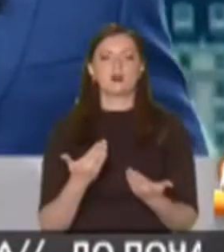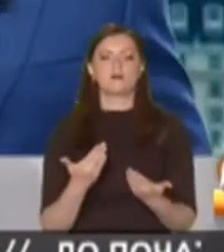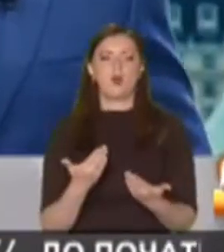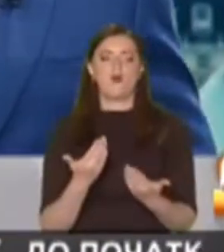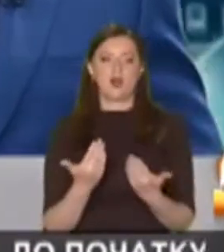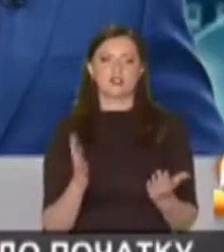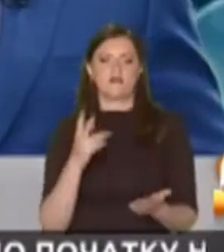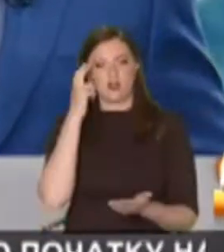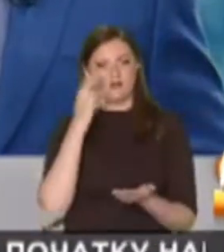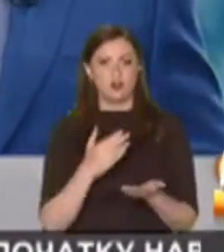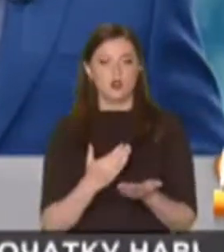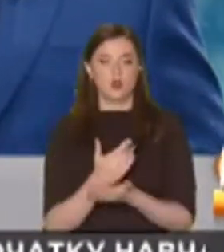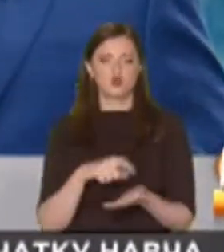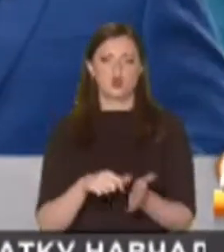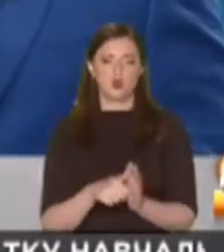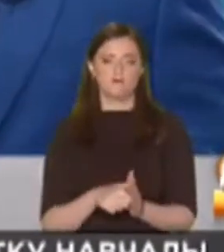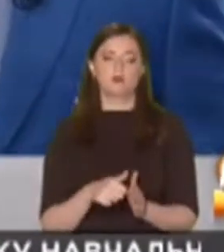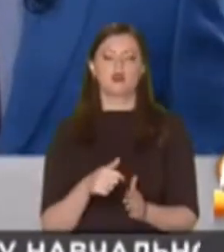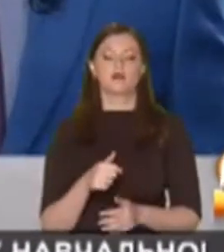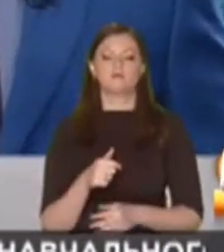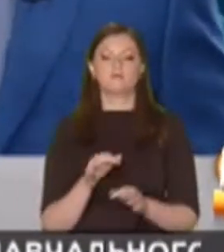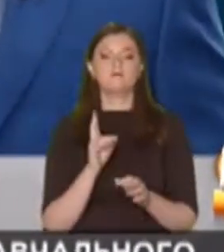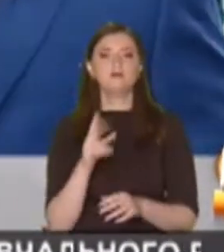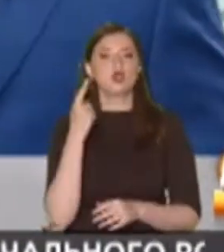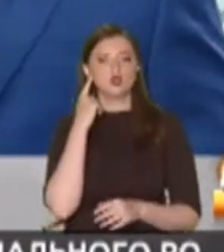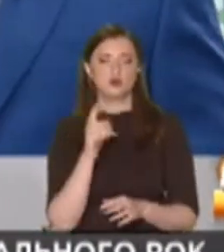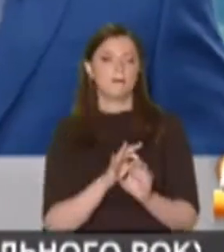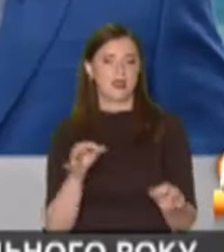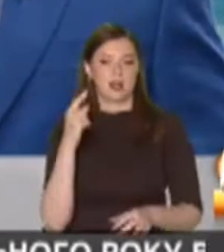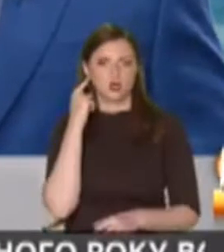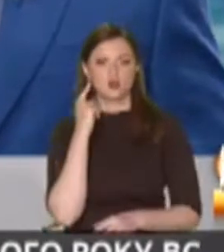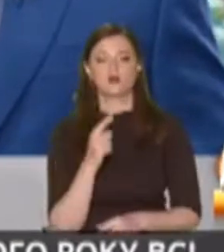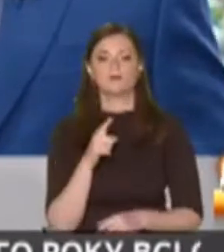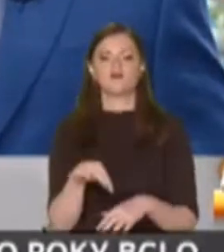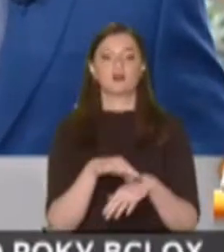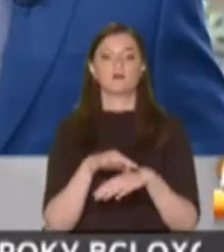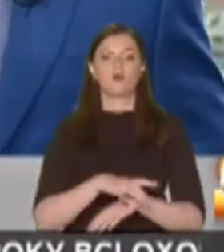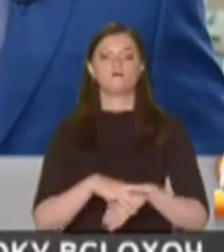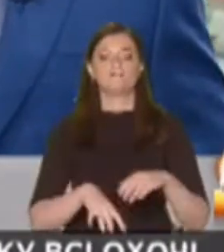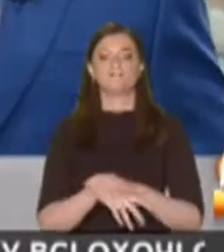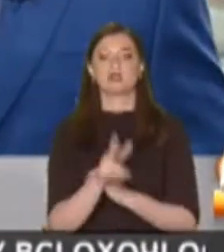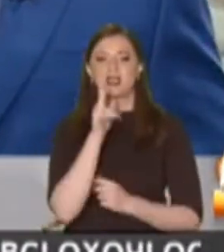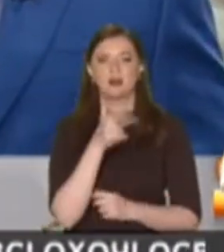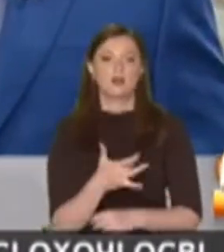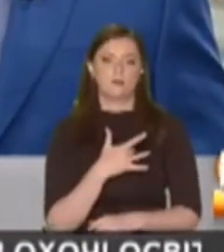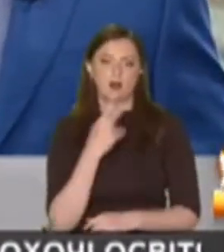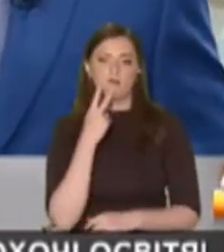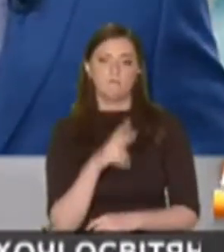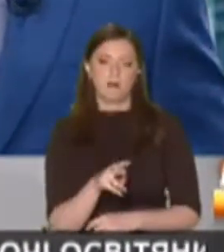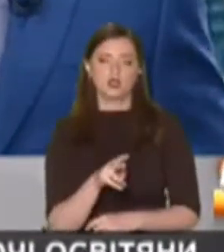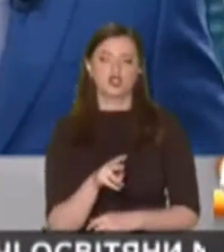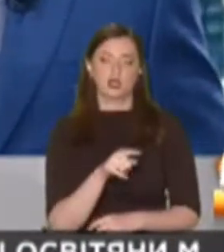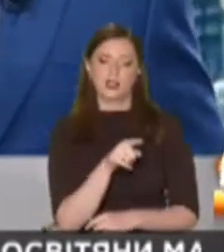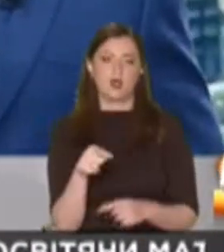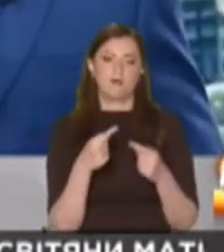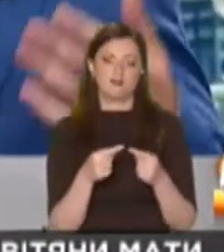чуєте? Прекрасно, слухаю вас уважно. Пане Володимире, ну ви провели в полоні 3 роки, напевно, бачили там